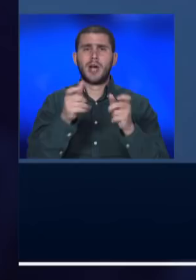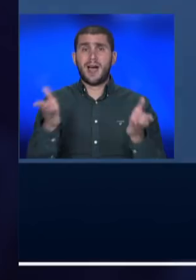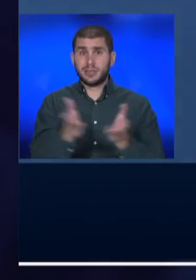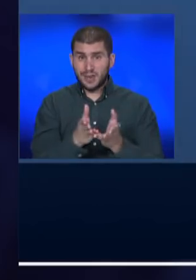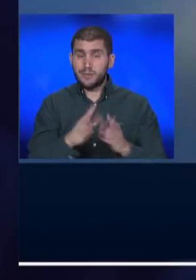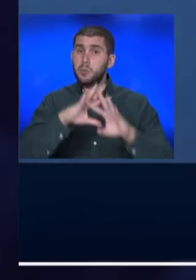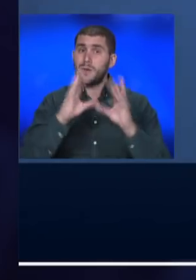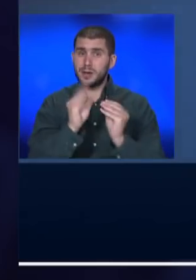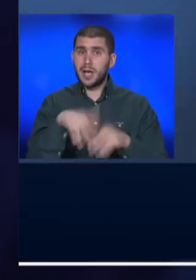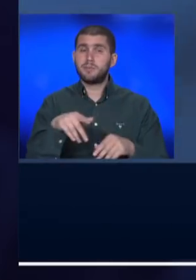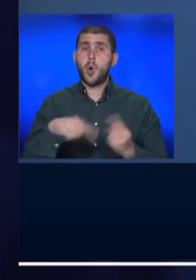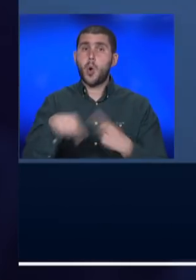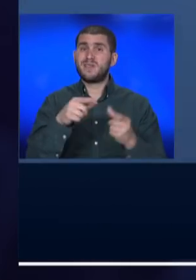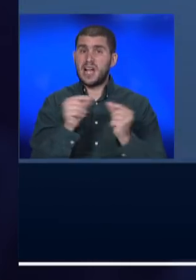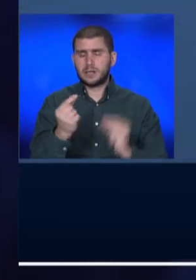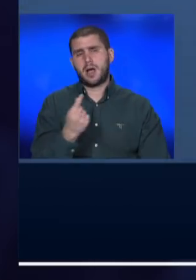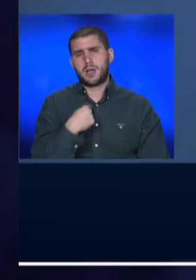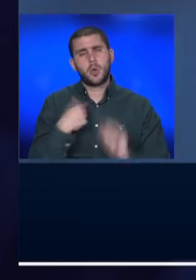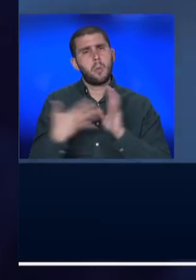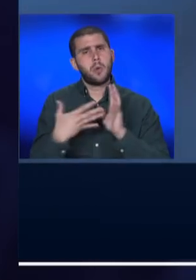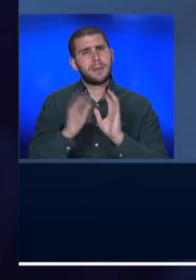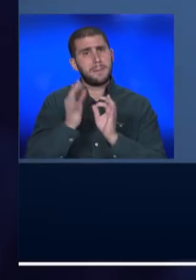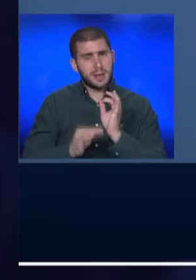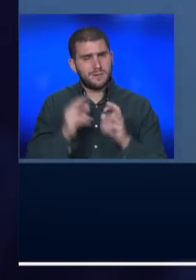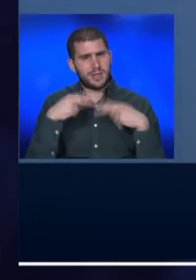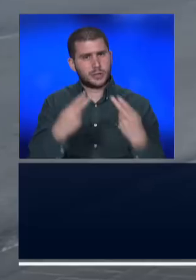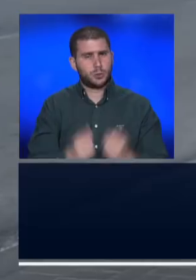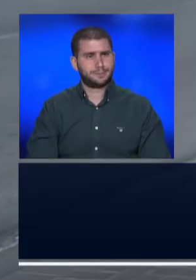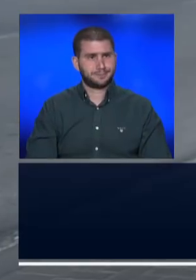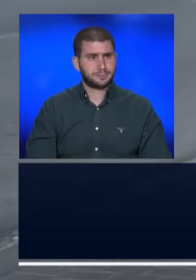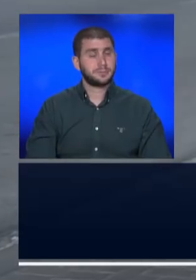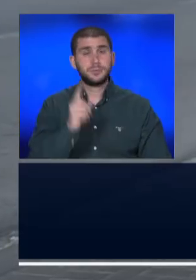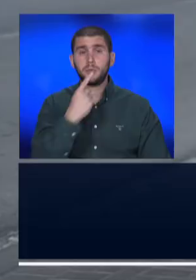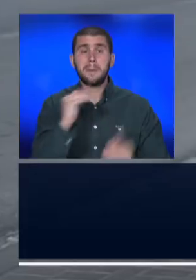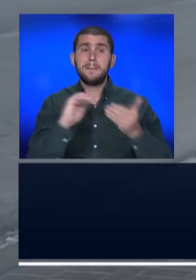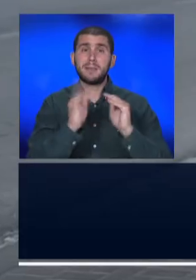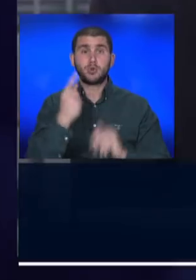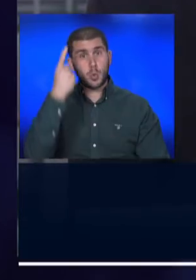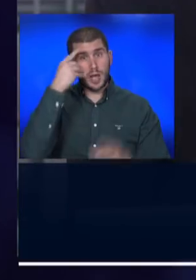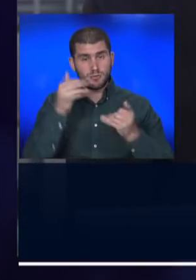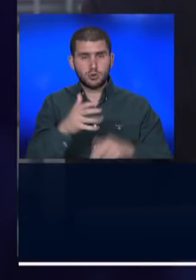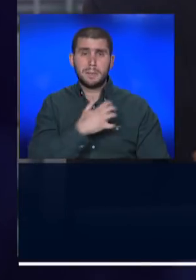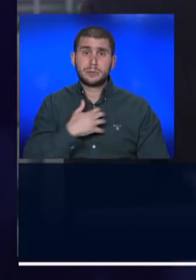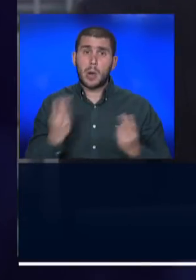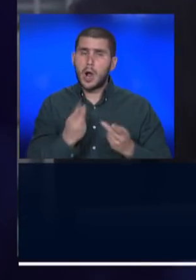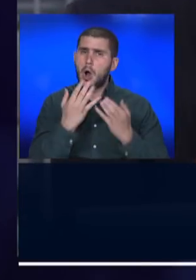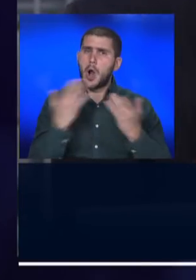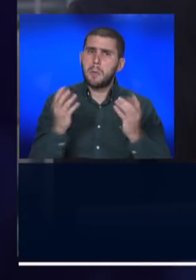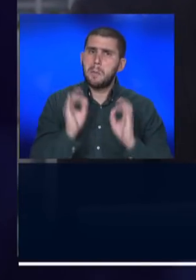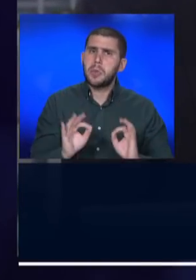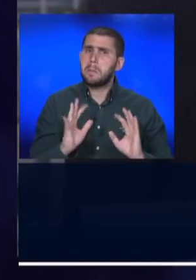עזה. אנחנו בודקים את הפרטים ונחזור אליכם. אבל אתה אומר, לפי מה שידוע לנו עכשיו, יש פצוע קל, לא ברור עדיין ממה, יכול להיות שזה